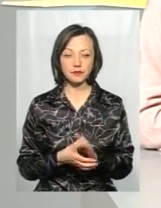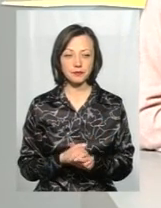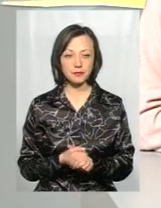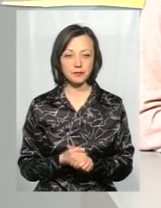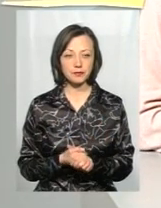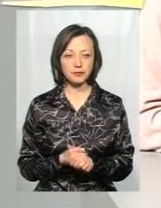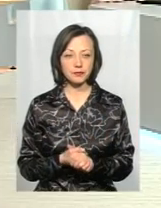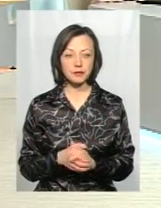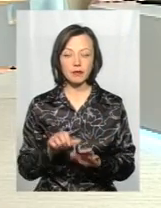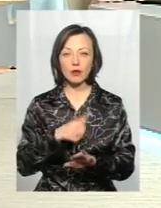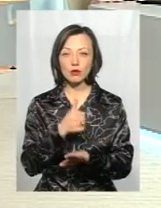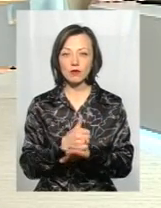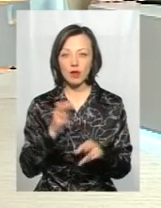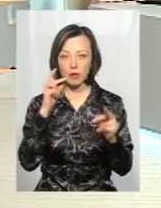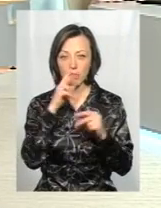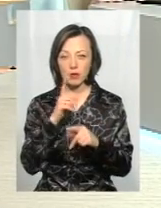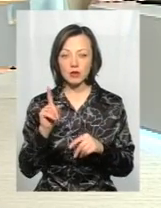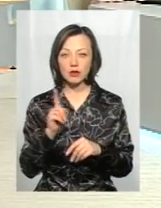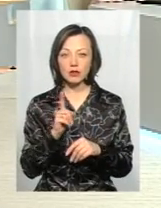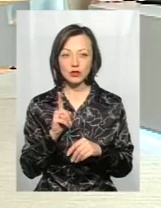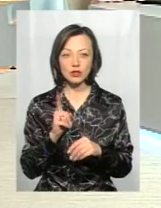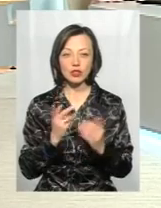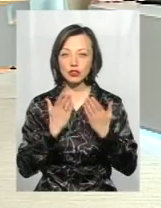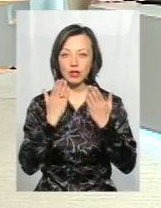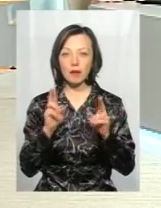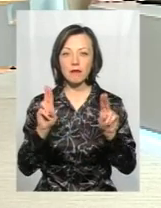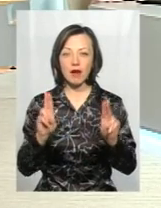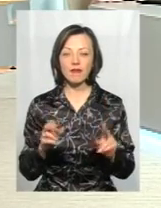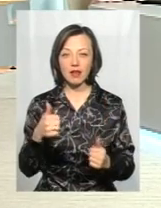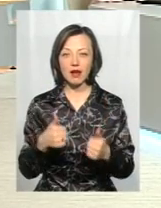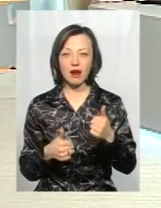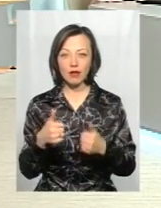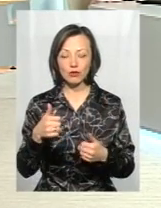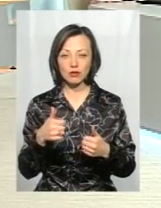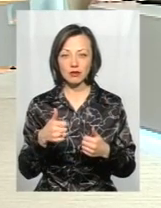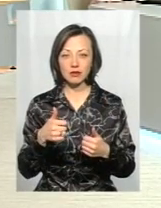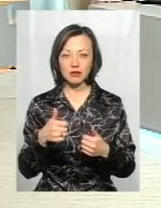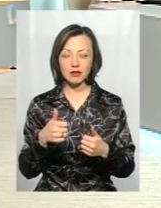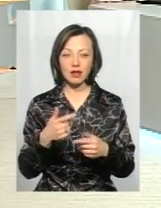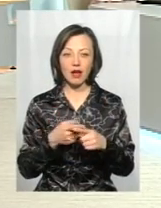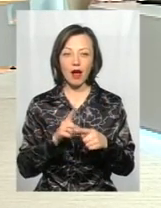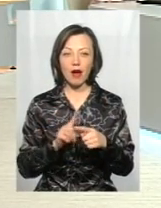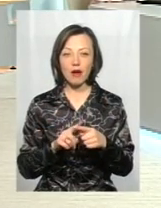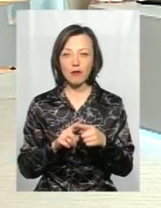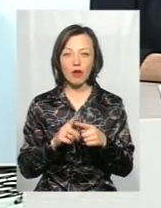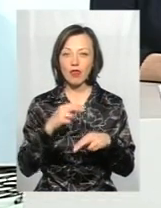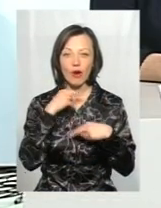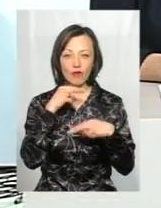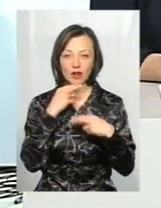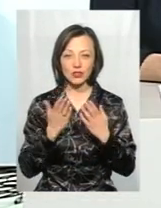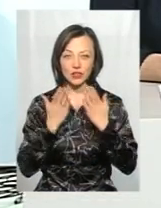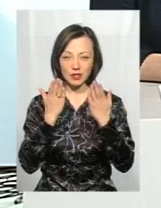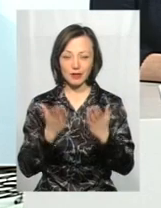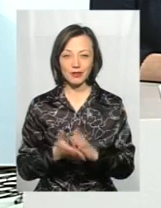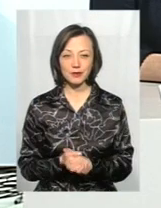багатьох. Ну, основна помилка – це те, що не читають правила грантових конкурсів. Uh-huh. Або читають їх через стрічку, як я так люблю